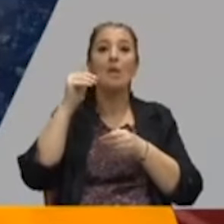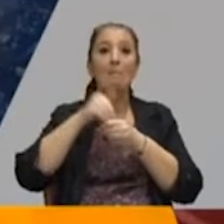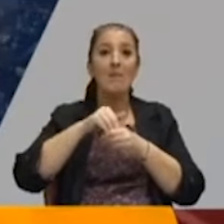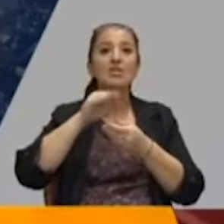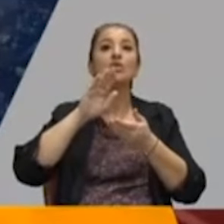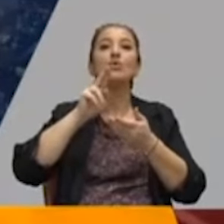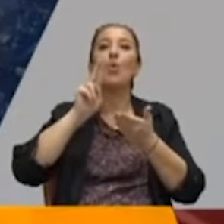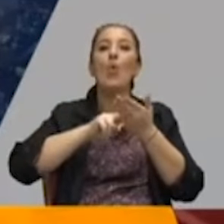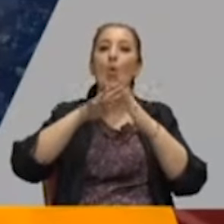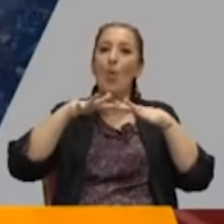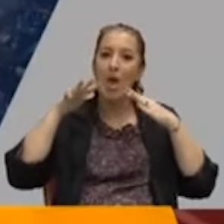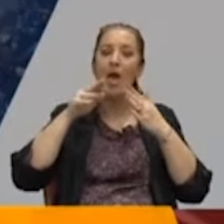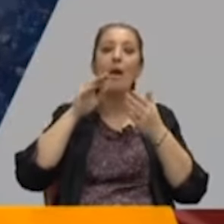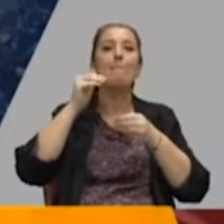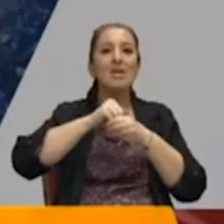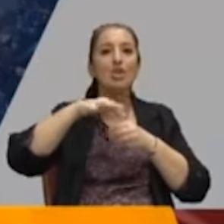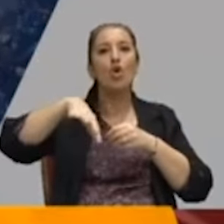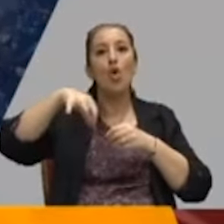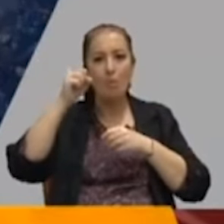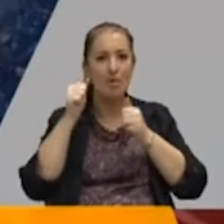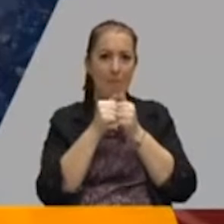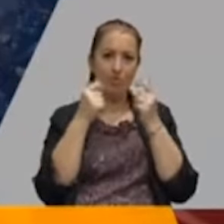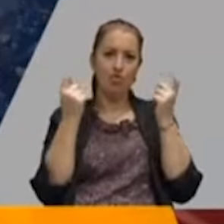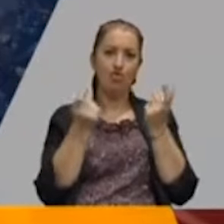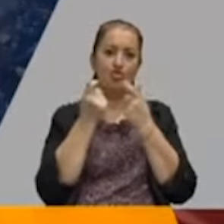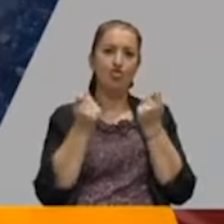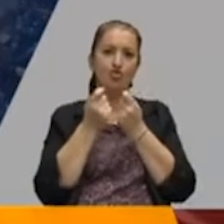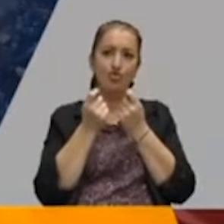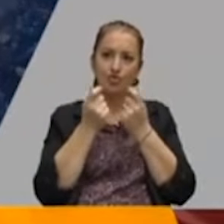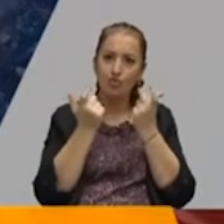üyelerimizle ve meclisteki komisyonlarla beraber çalıştık ve hazırladık.